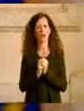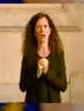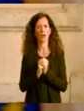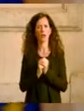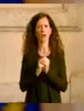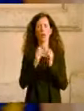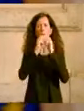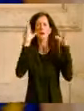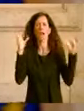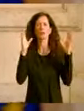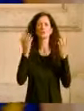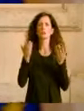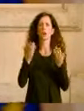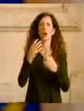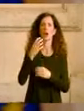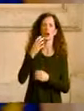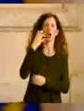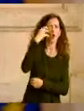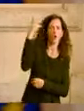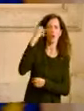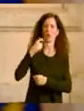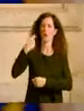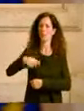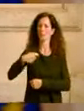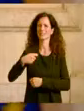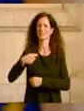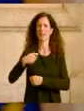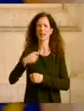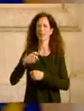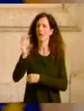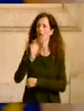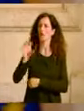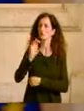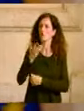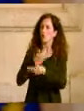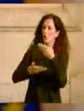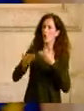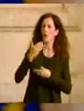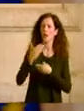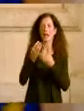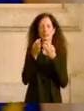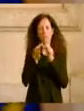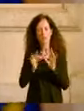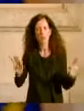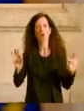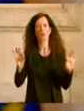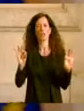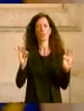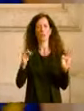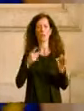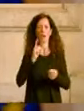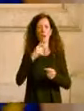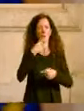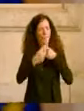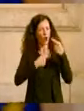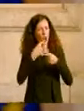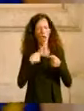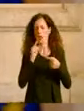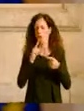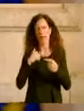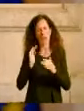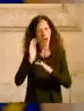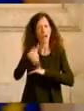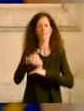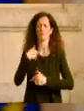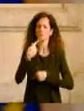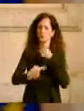Governo o dei Presidenti delle Regioni, degli enti locali, questa disponibilità da andare oltre le polemiche. È